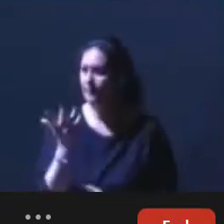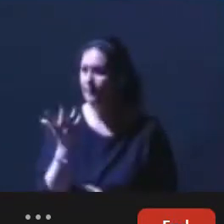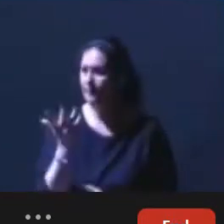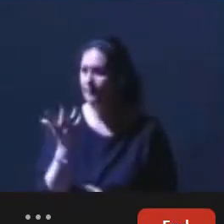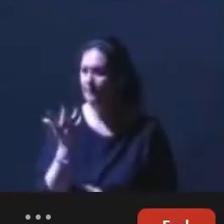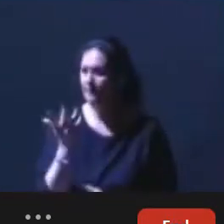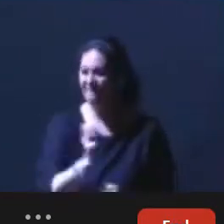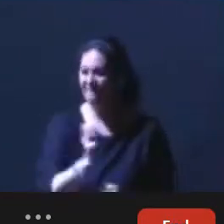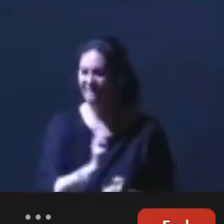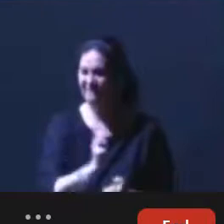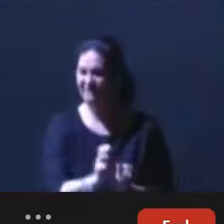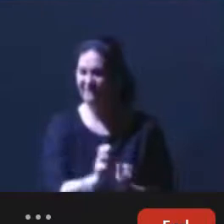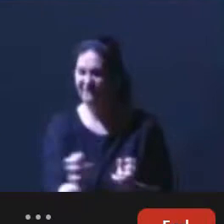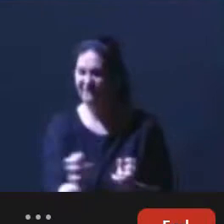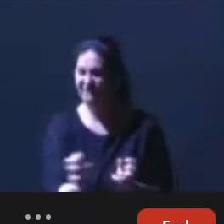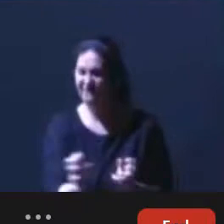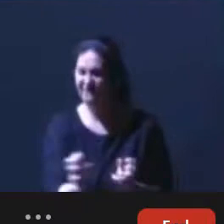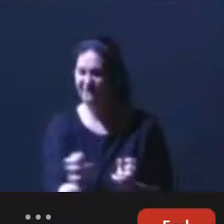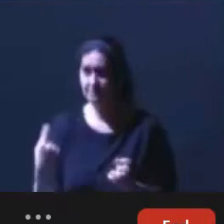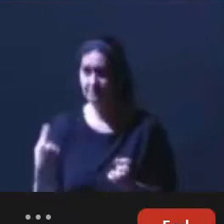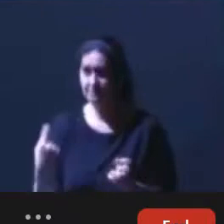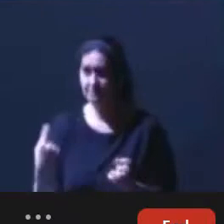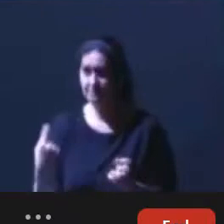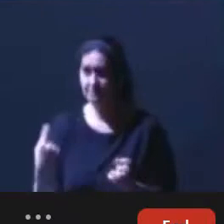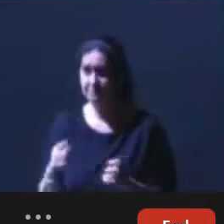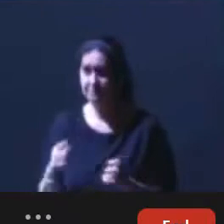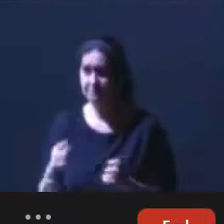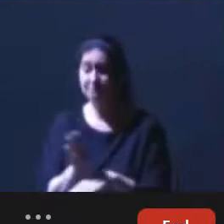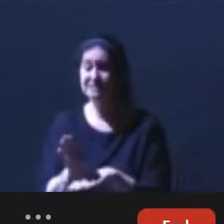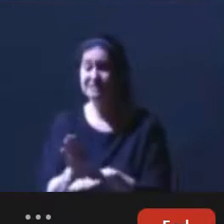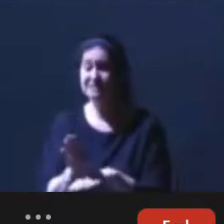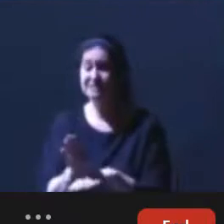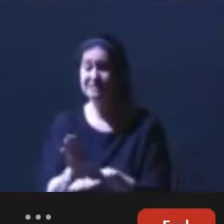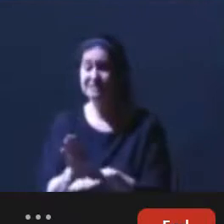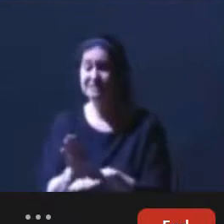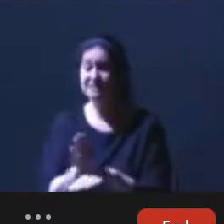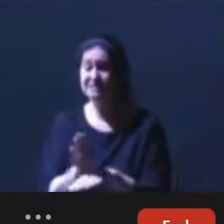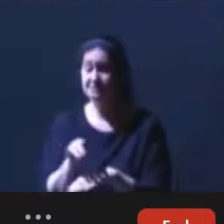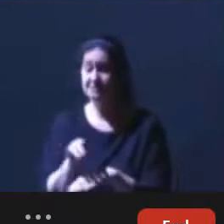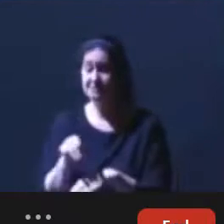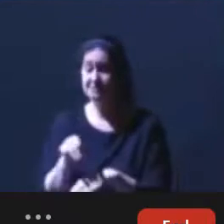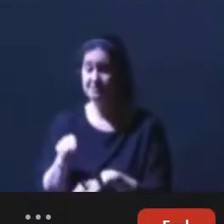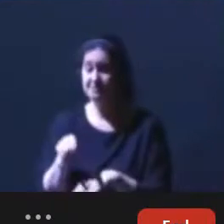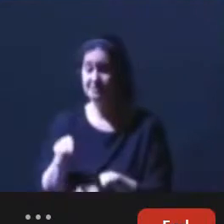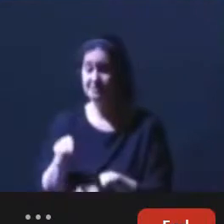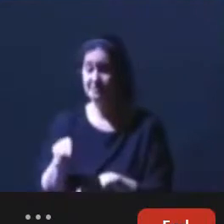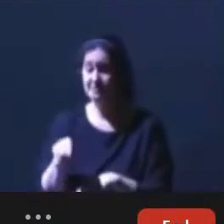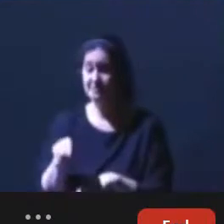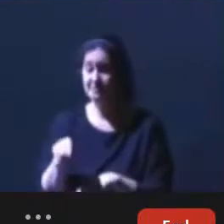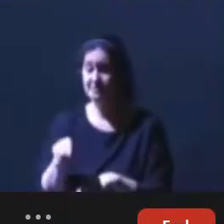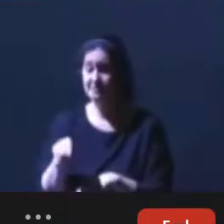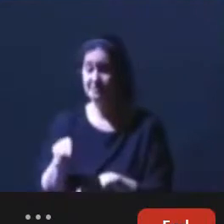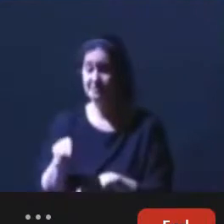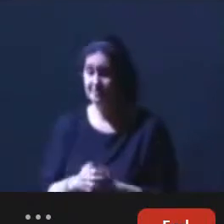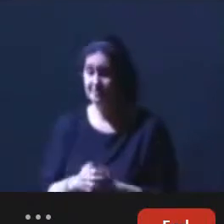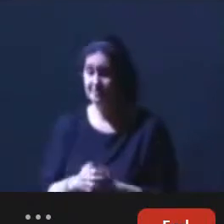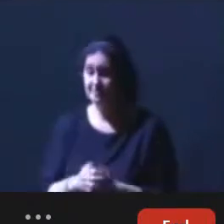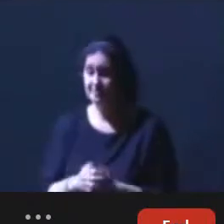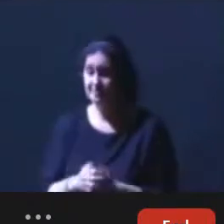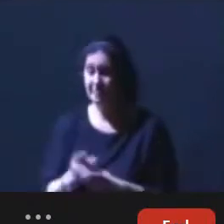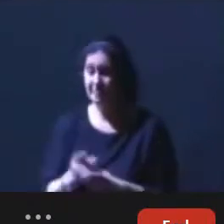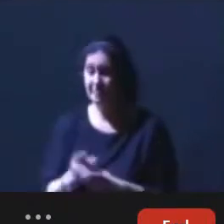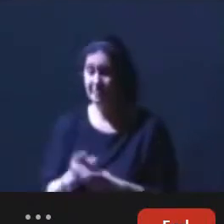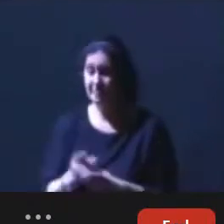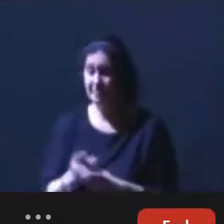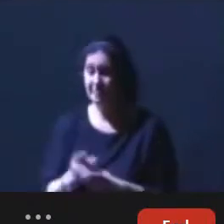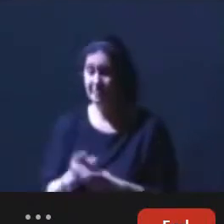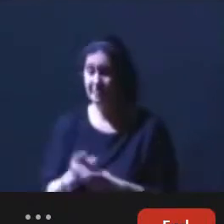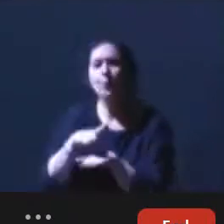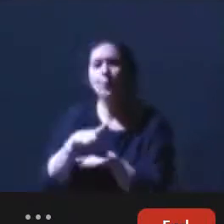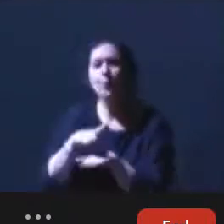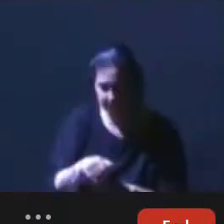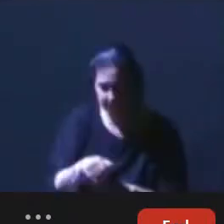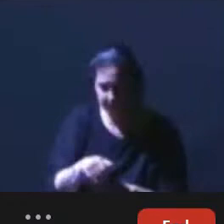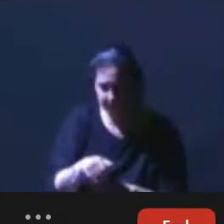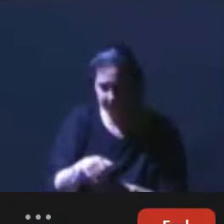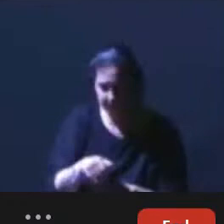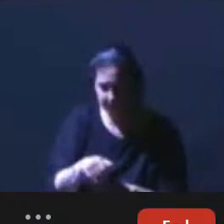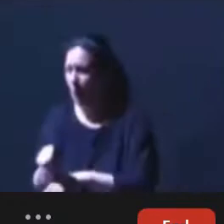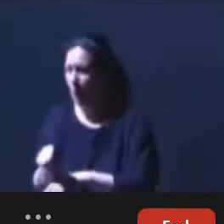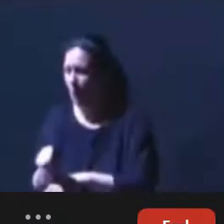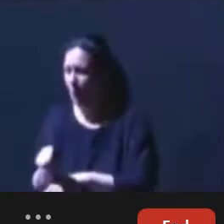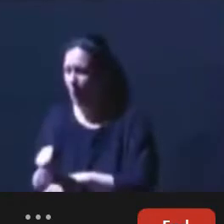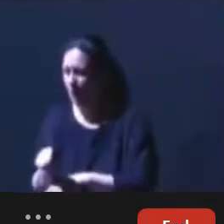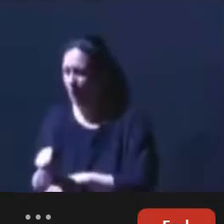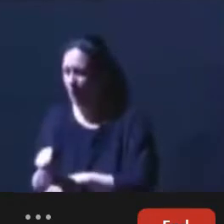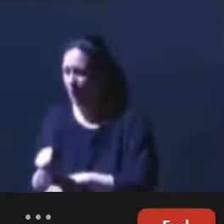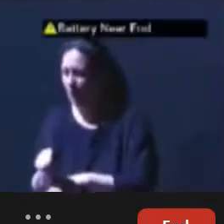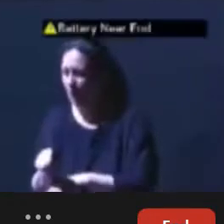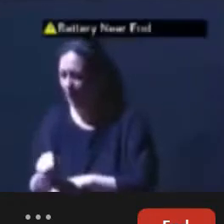thì là khi mà các bạn đi gặp mà bạn gái mà lãng mạn thì các bạn phải xịt nước hoa này. Có một cái loại là dành để đi câu lạc bộ đêm chẳng hạn, thế thì